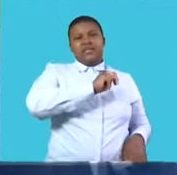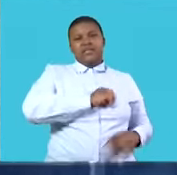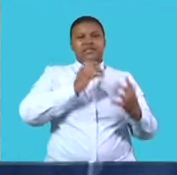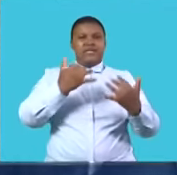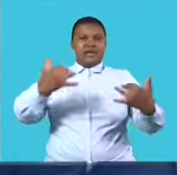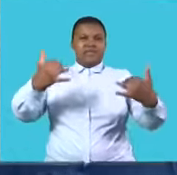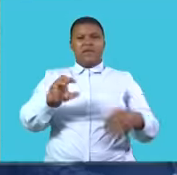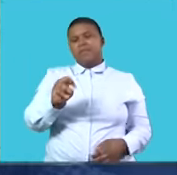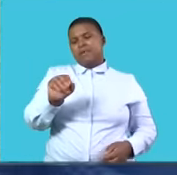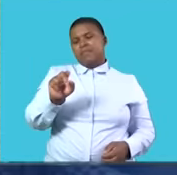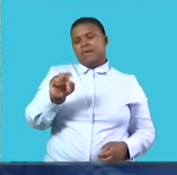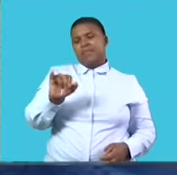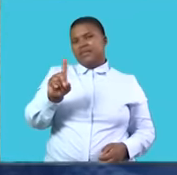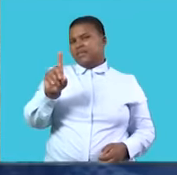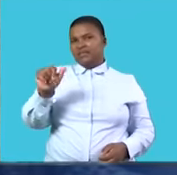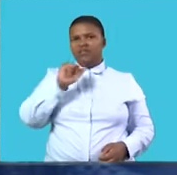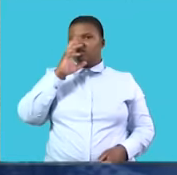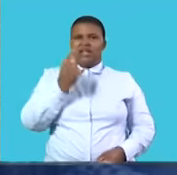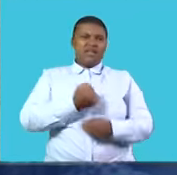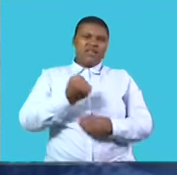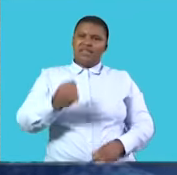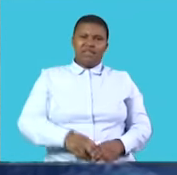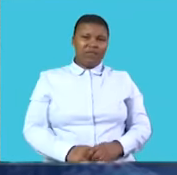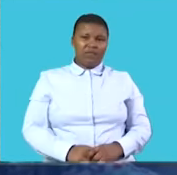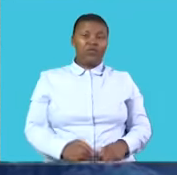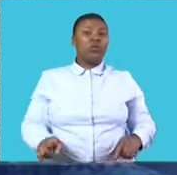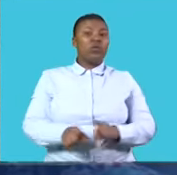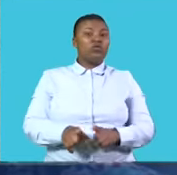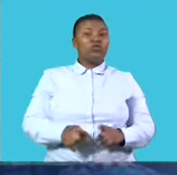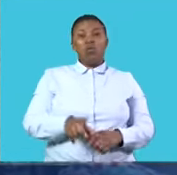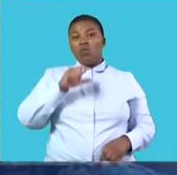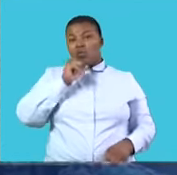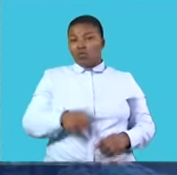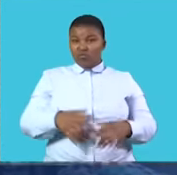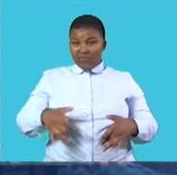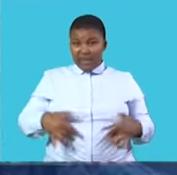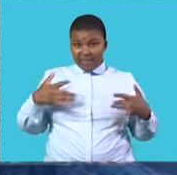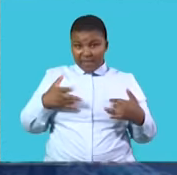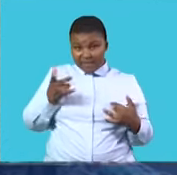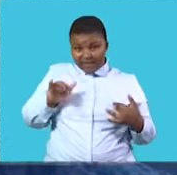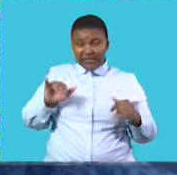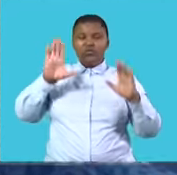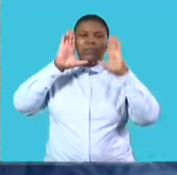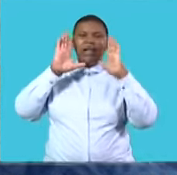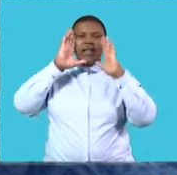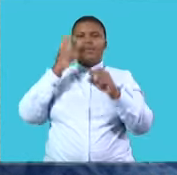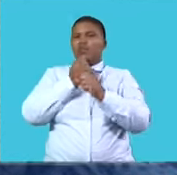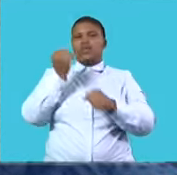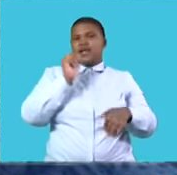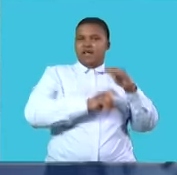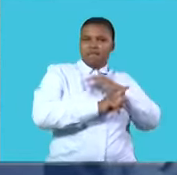ngomhla ziyishumi kuNhlolanja. Efunga egomela ngelokuthi ke esekhona ngeke uMalema elibhade unyawo